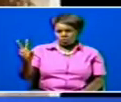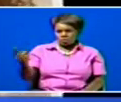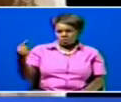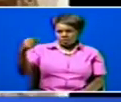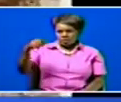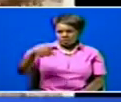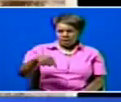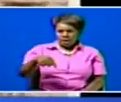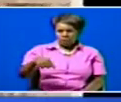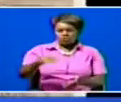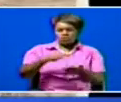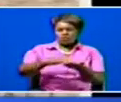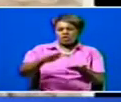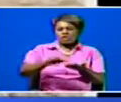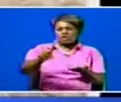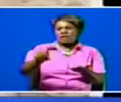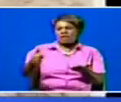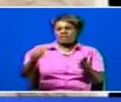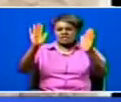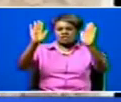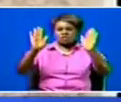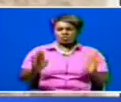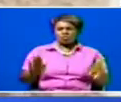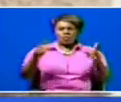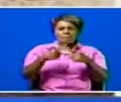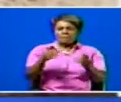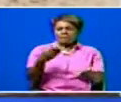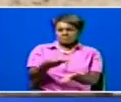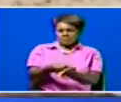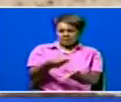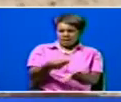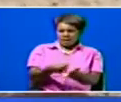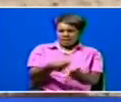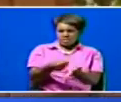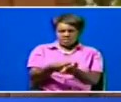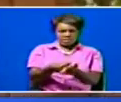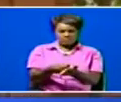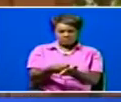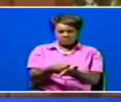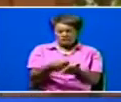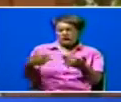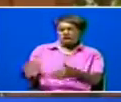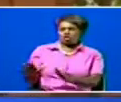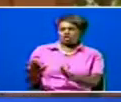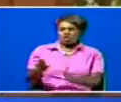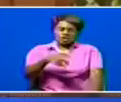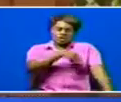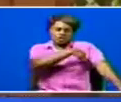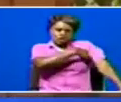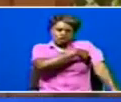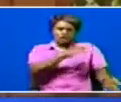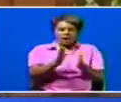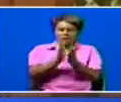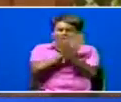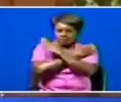walijitokeza kama wapatanishi kwenye hafla jijini Kisumu, lakini hela hizo zikatokomea. Chief Elijah and his